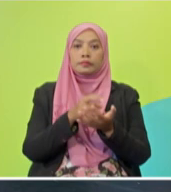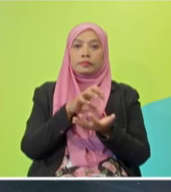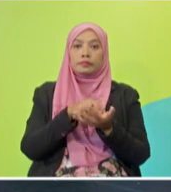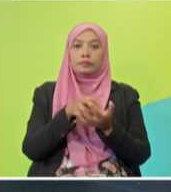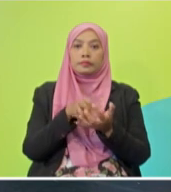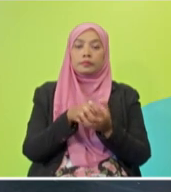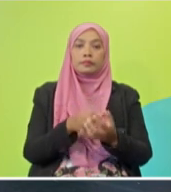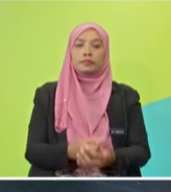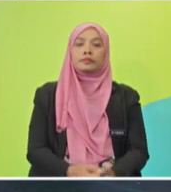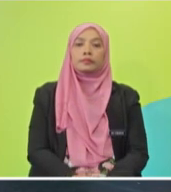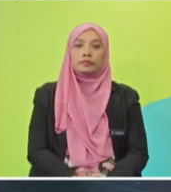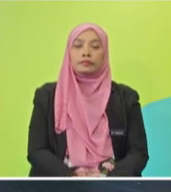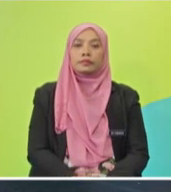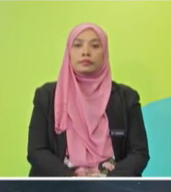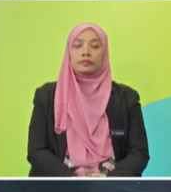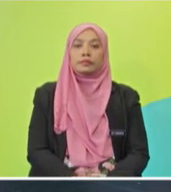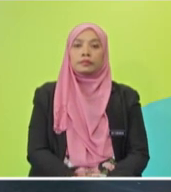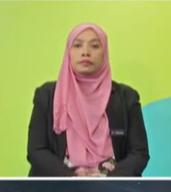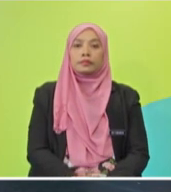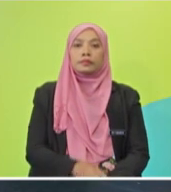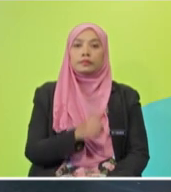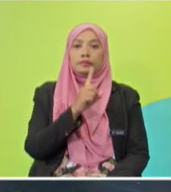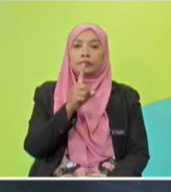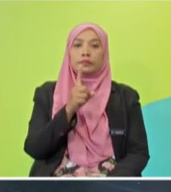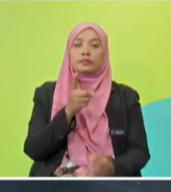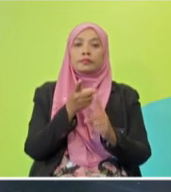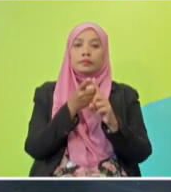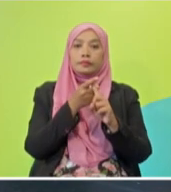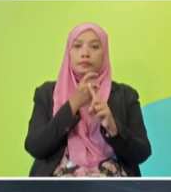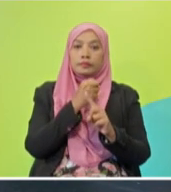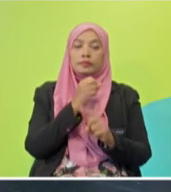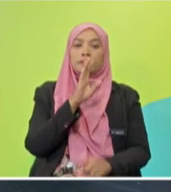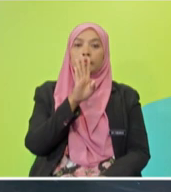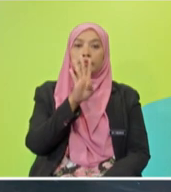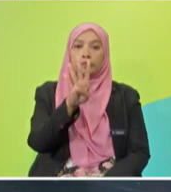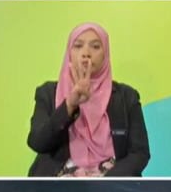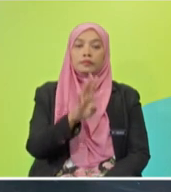kek ni, ni adalah satu daripada empat ataupun satu ke empat ke?